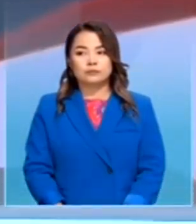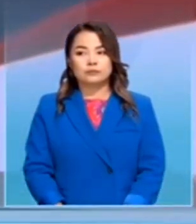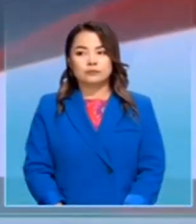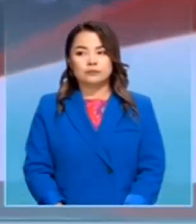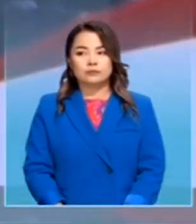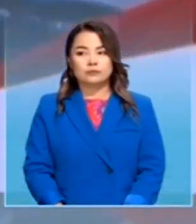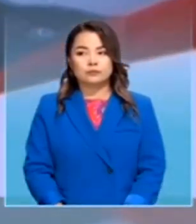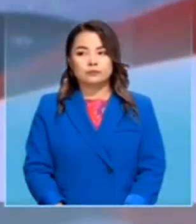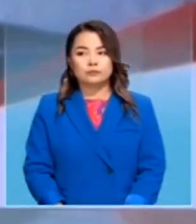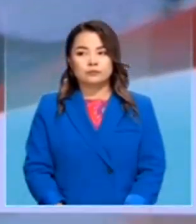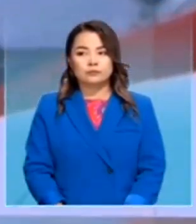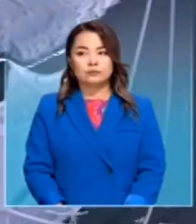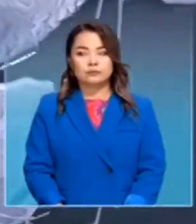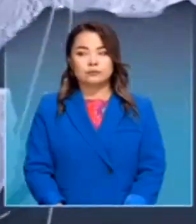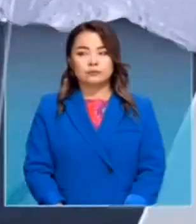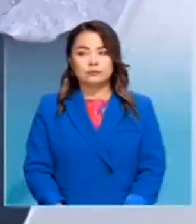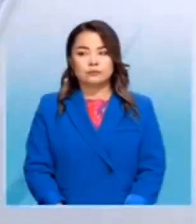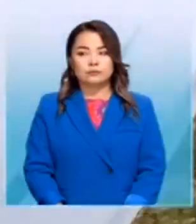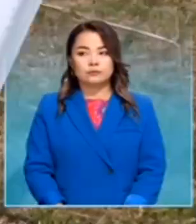аңдатпа.